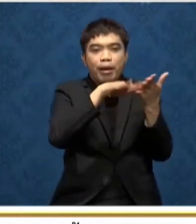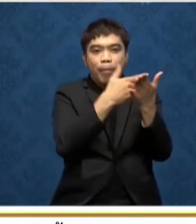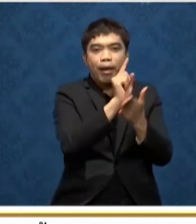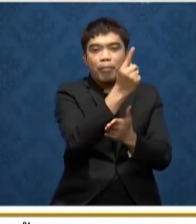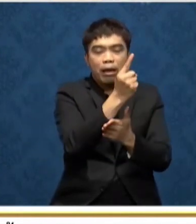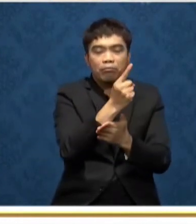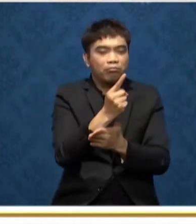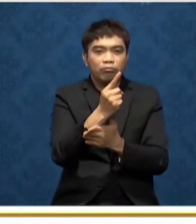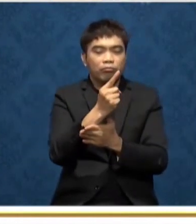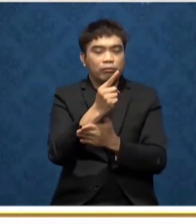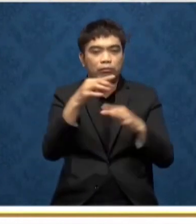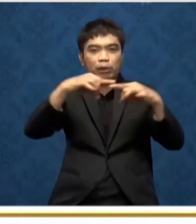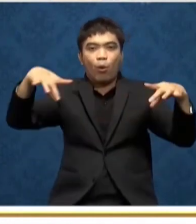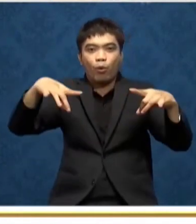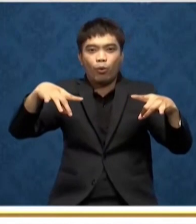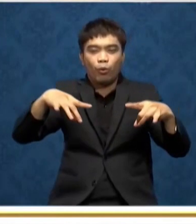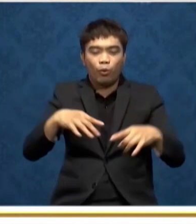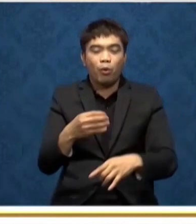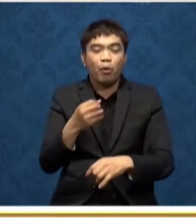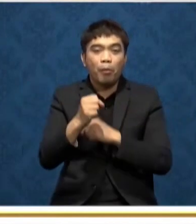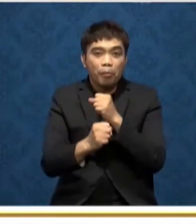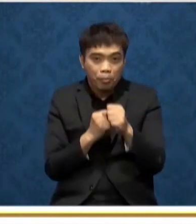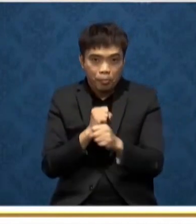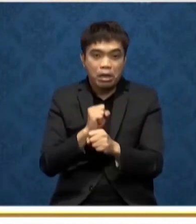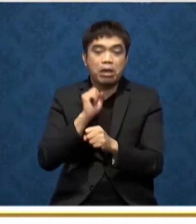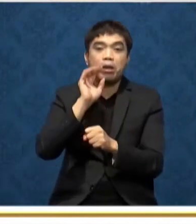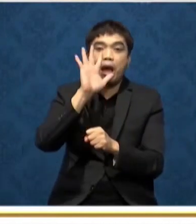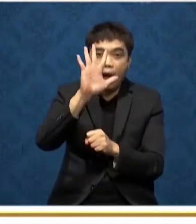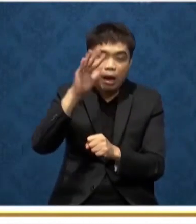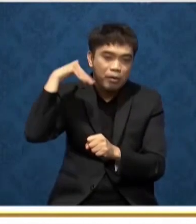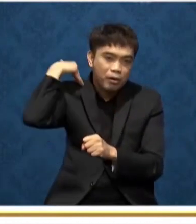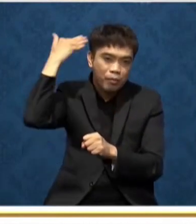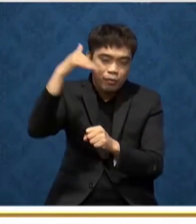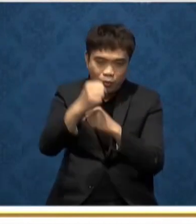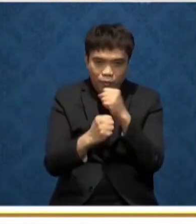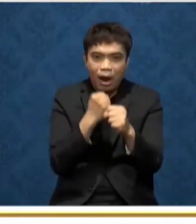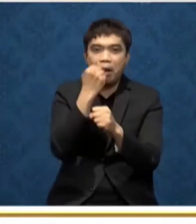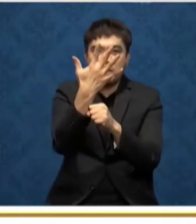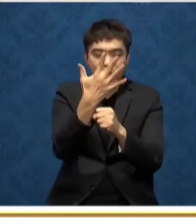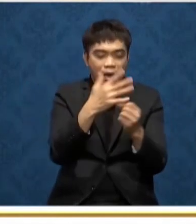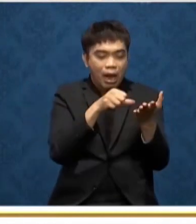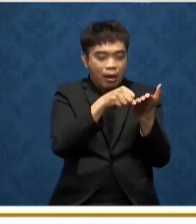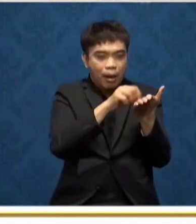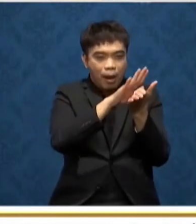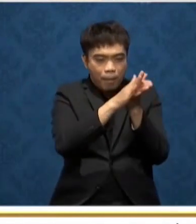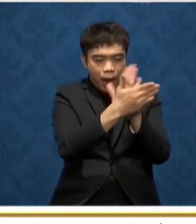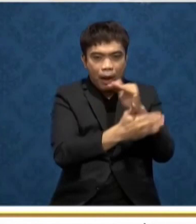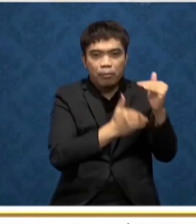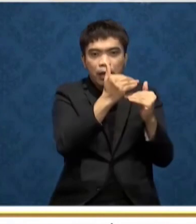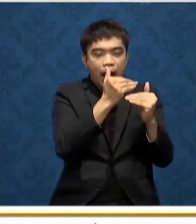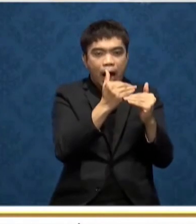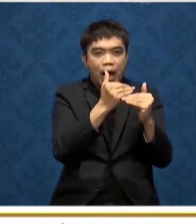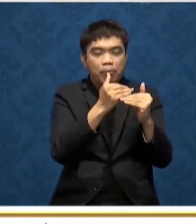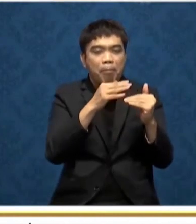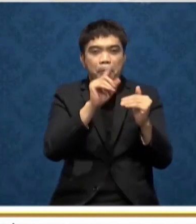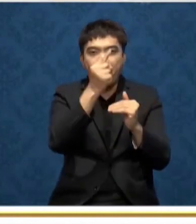จที่สมาชีกหายท่านจะเหนว่าผ่านมากกา 5 ปีแต่แผนปัติรูปฉบับนี้ก็ดูไม่มความคืบหน้าไม่สอพองกสั